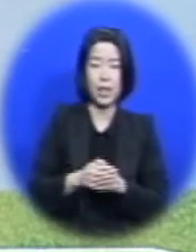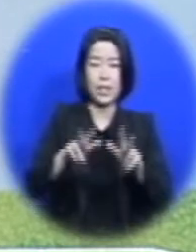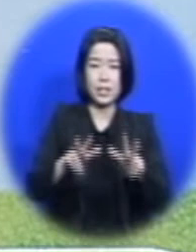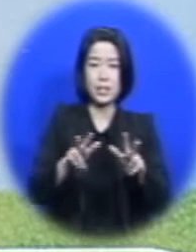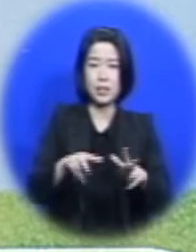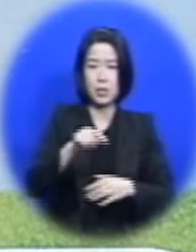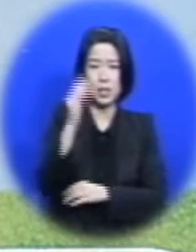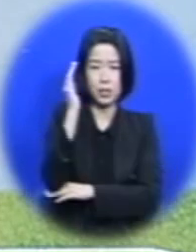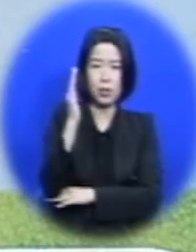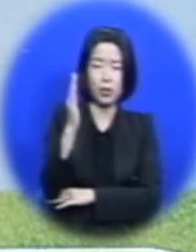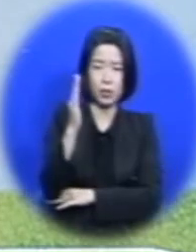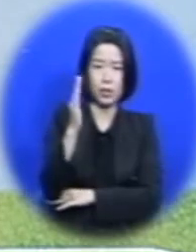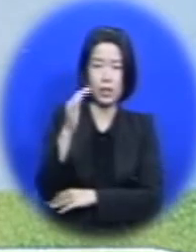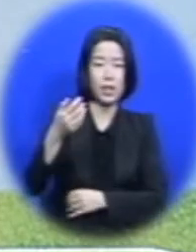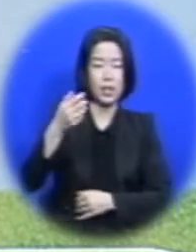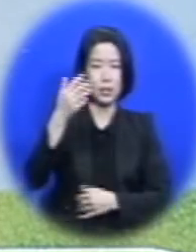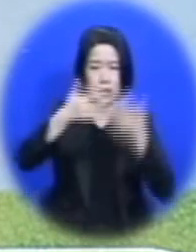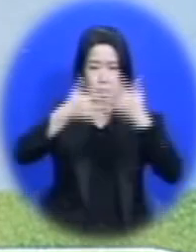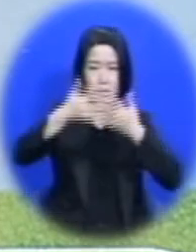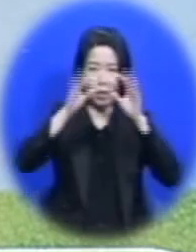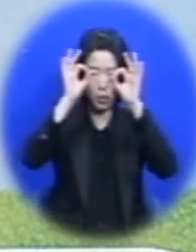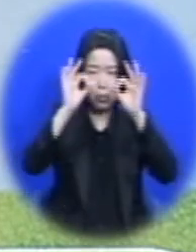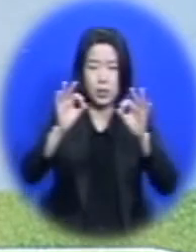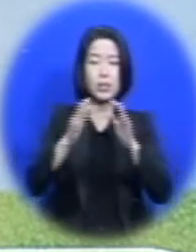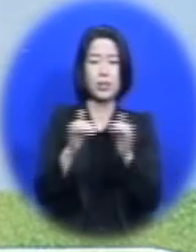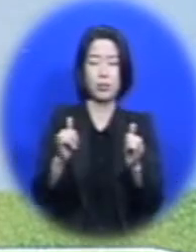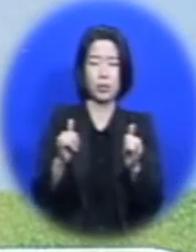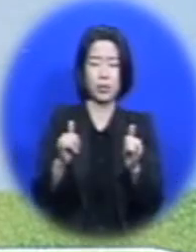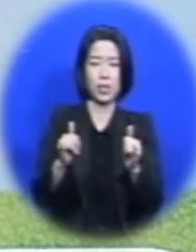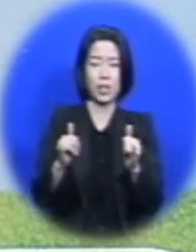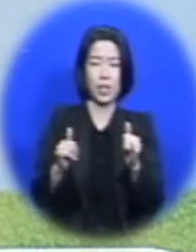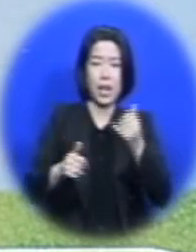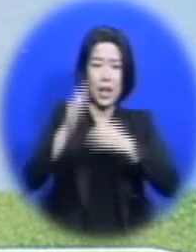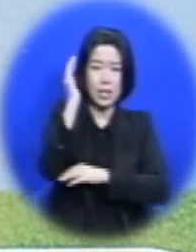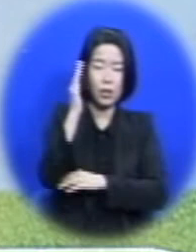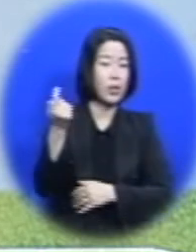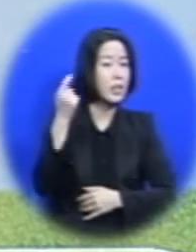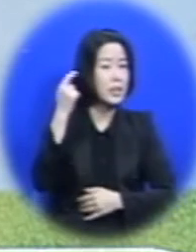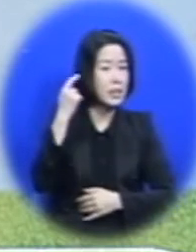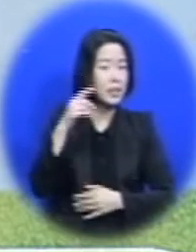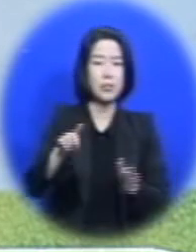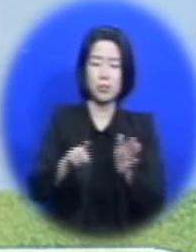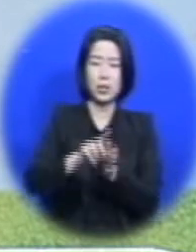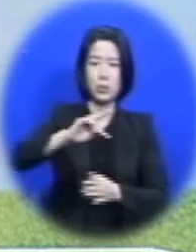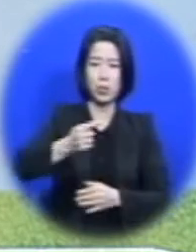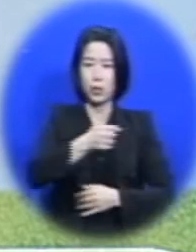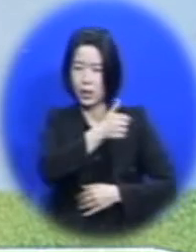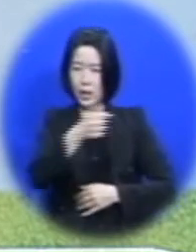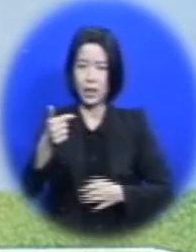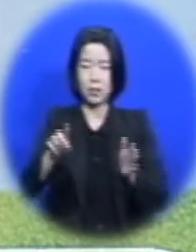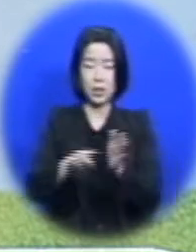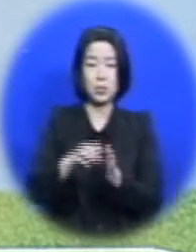지금 이 설교를 영상으로 들으시는 분 설교를 듣는 믿음도 대단한 믿음인 거